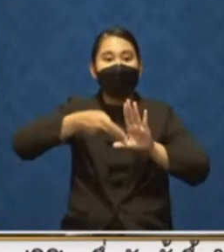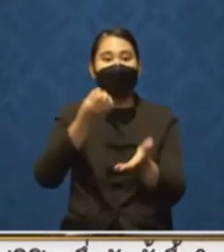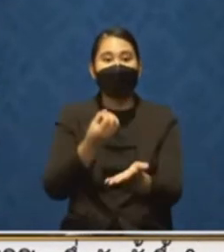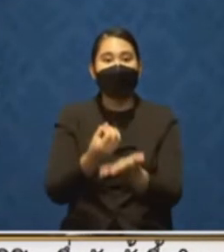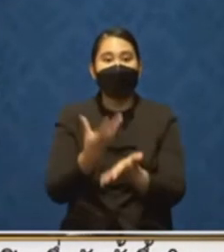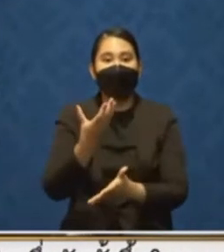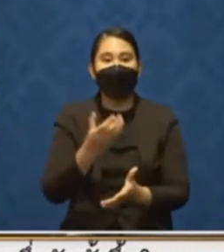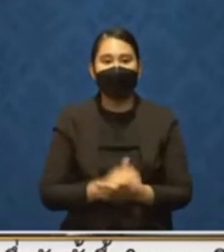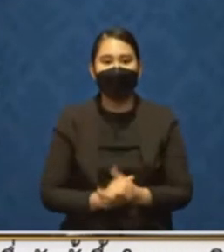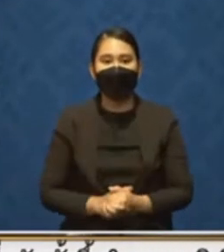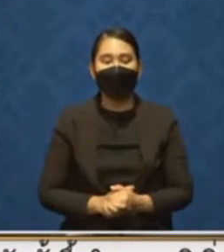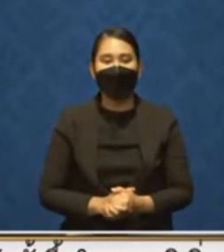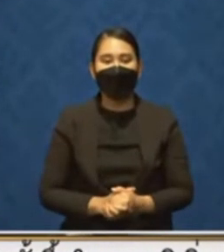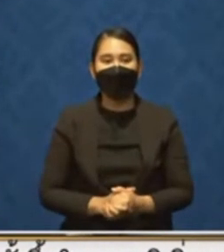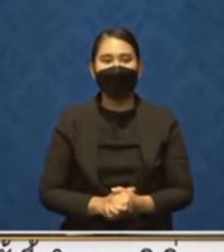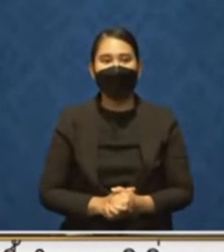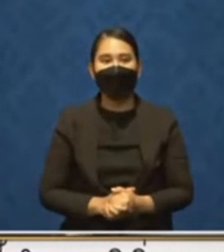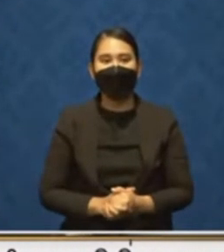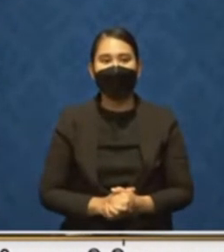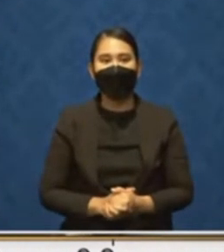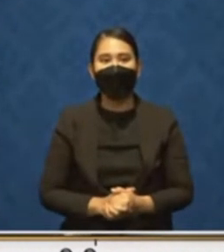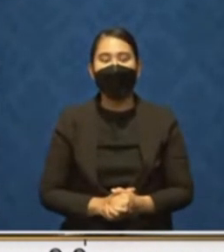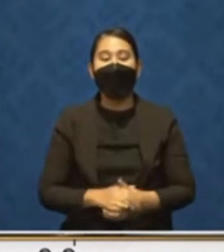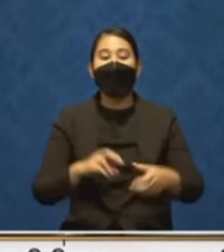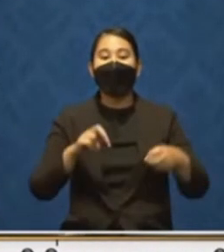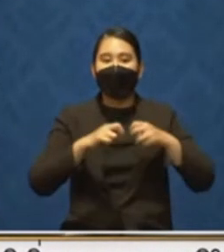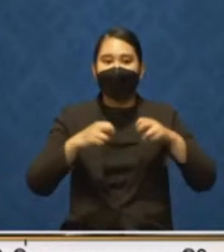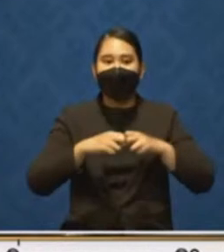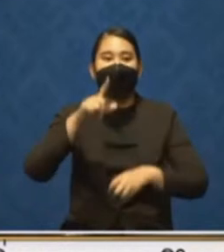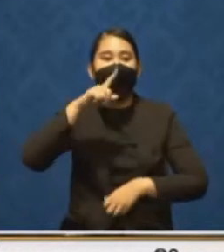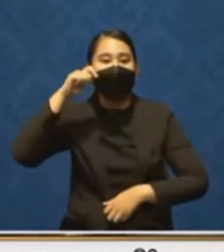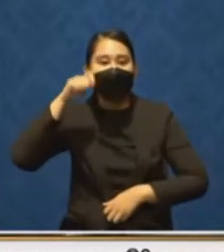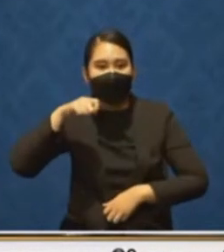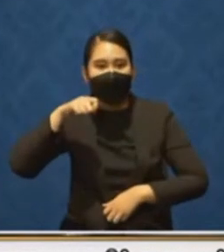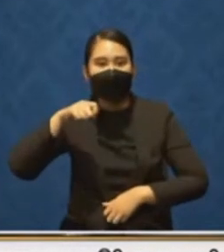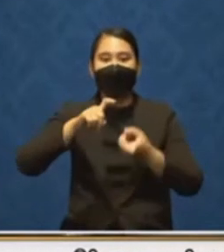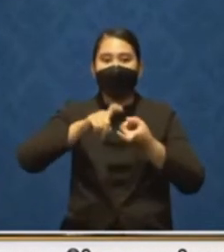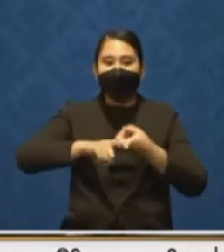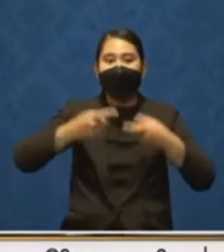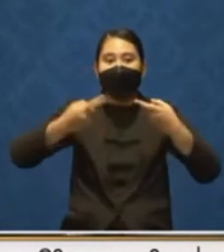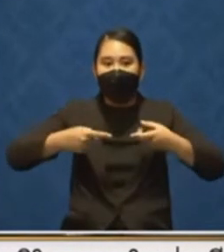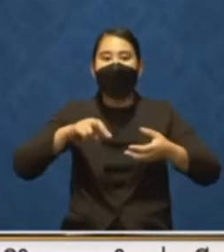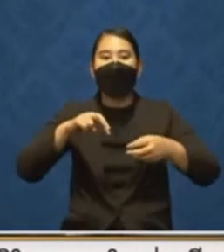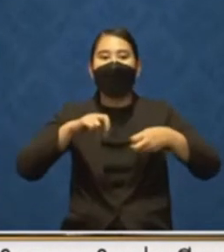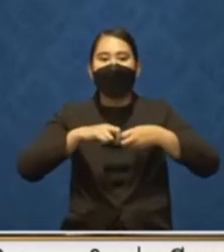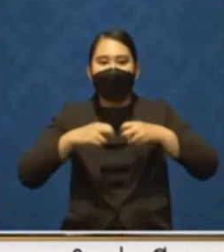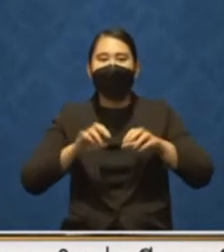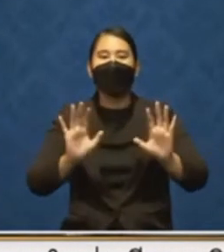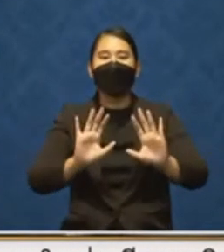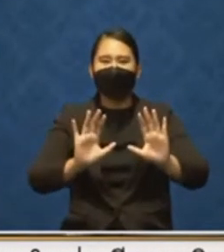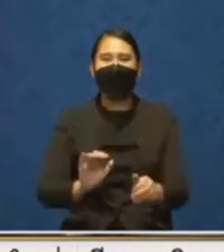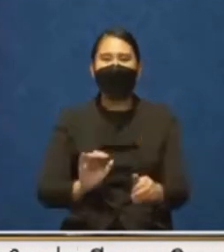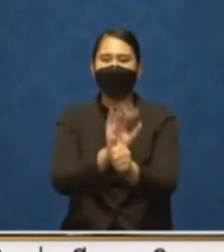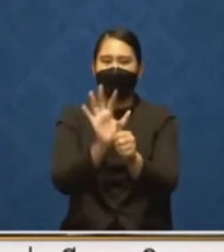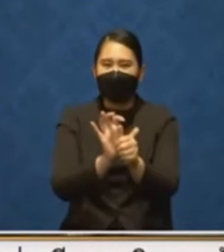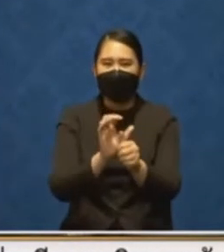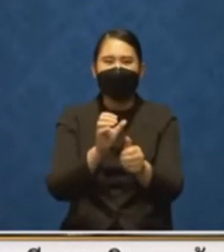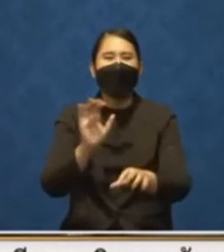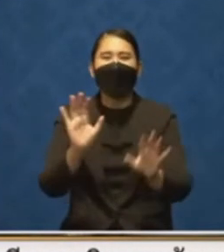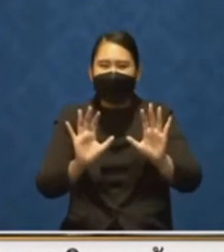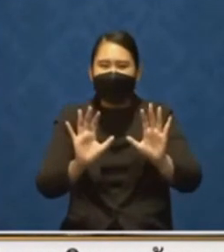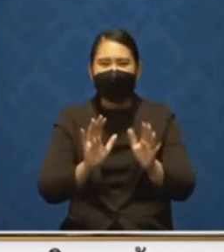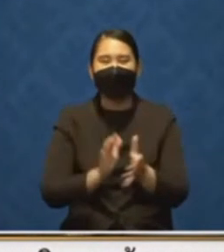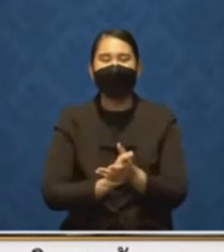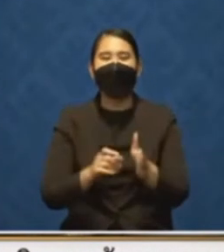ใช่โซเวียตหรือว่ารัสเซียหรือว่าอยู่เกรดแล้วมันแพงไม่ใช่สถานะการณ์โควิชสมี